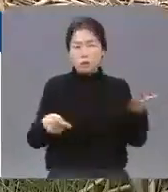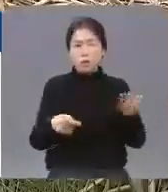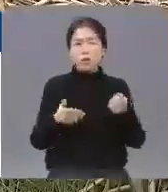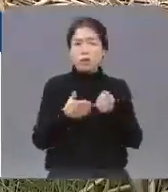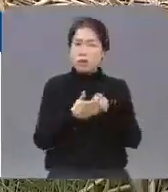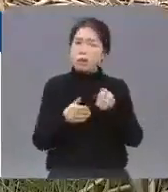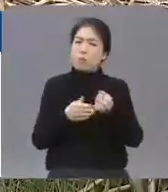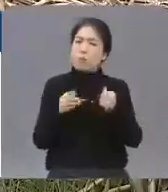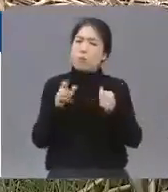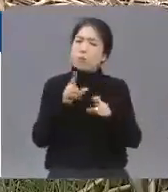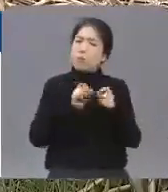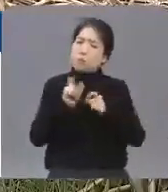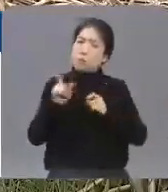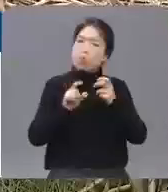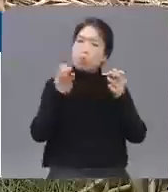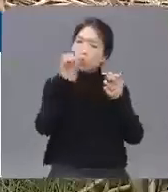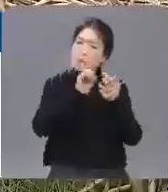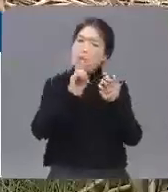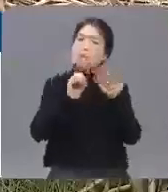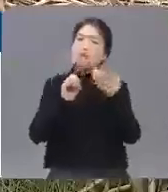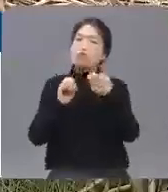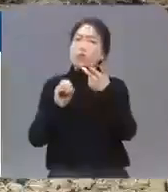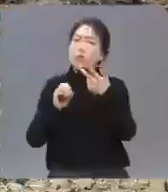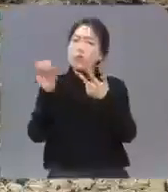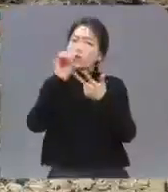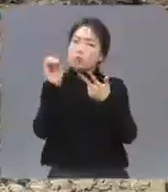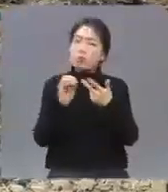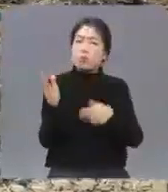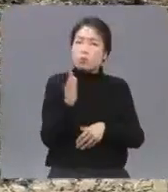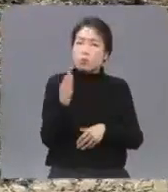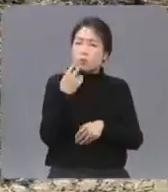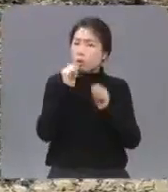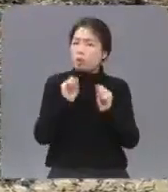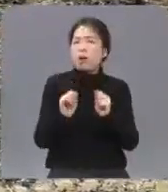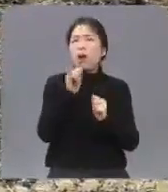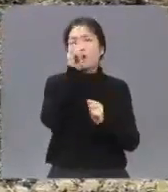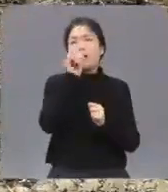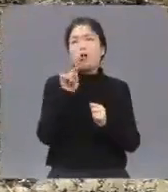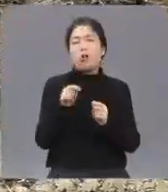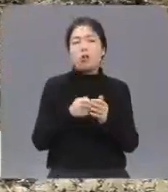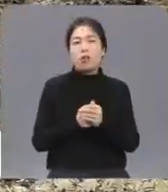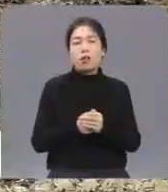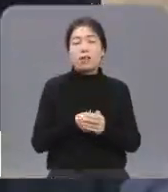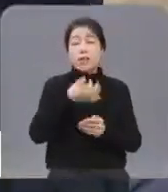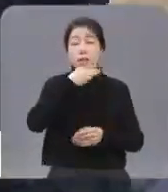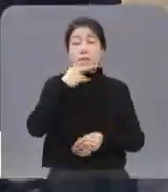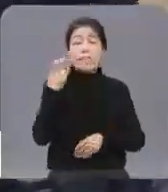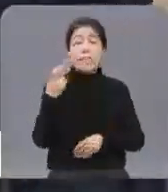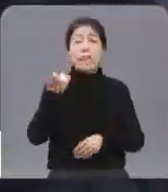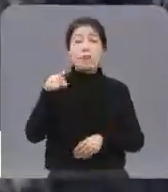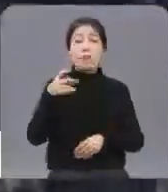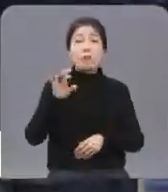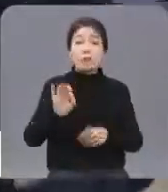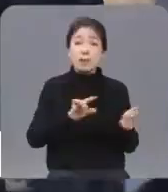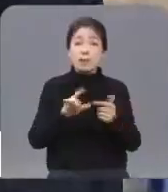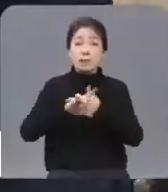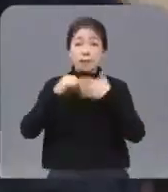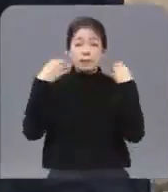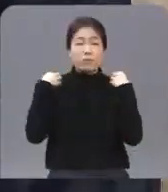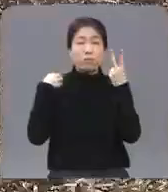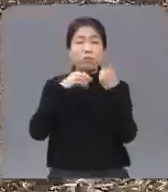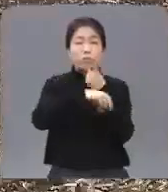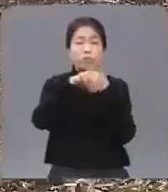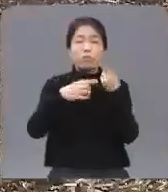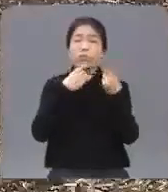97%의 월동 밀도가 월등히 높습니다 전북에서는 익산과 고창 등 지자체 두